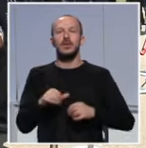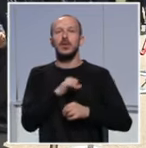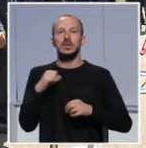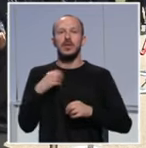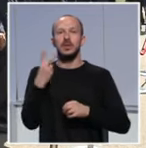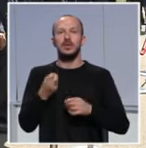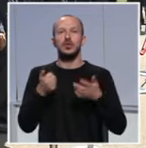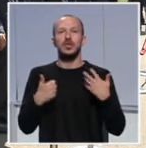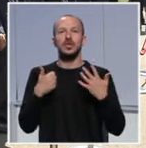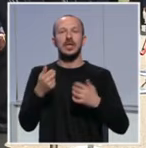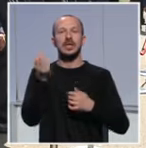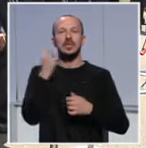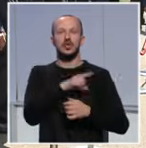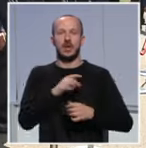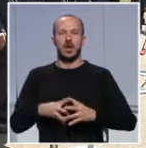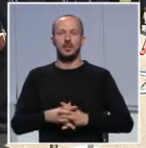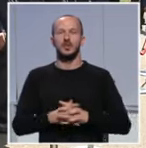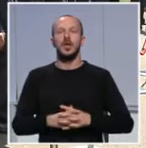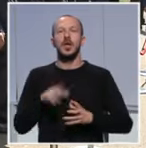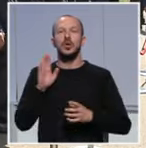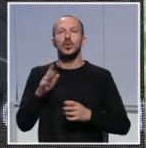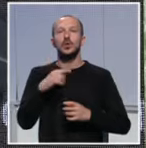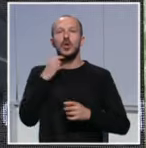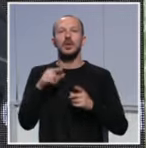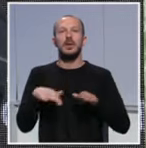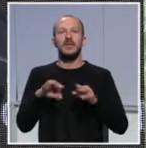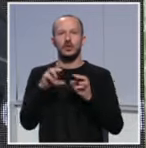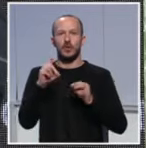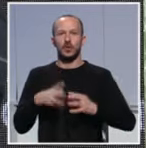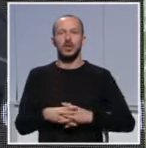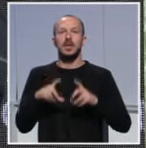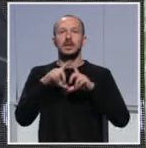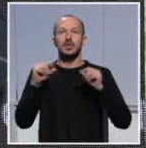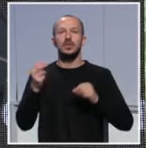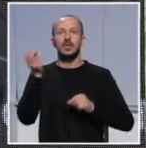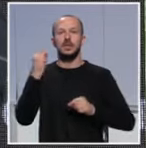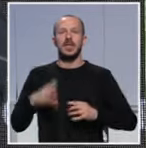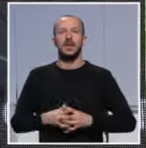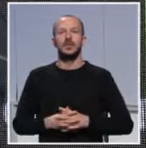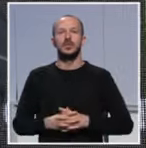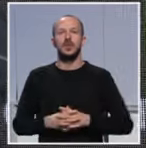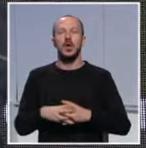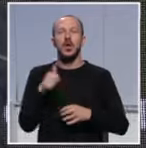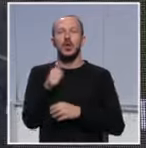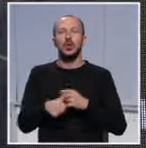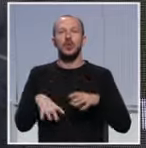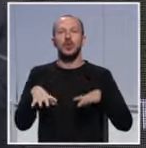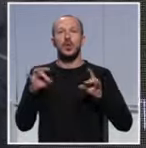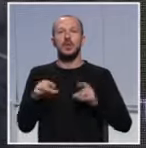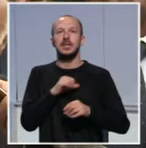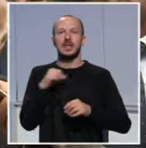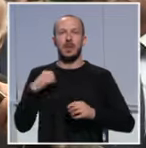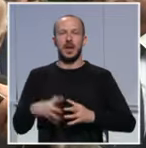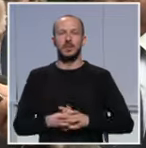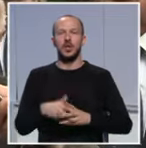samo 266 srpskih žrtava. Toliko su, kaže premijer Višković, institucije Republike Srpske godišnje pronalazile